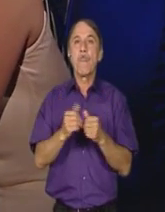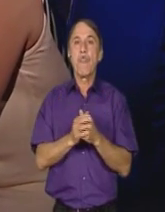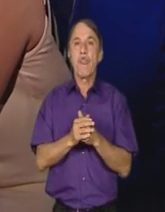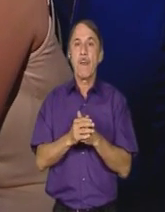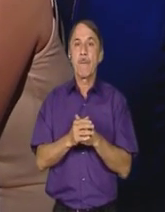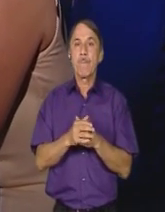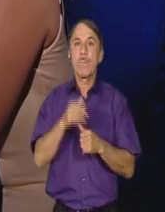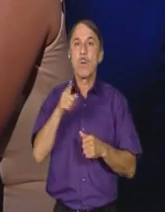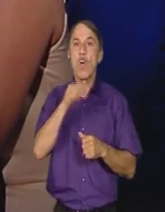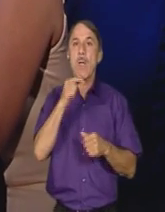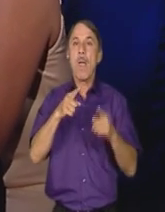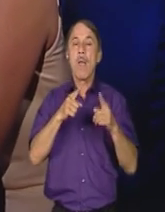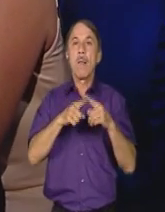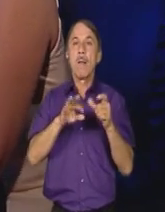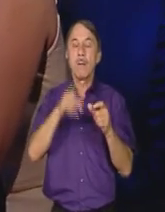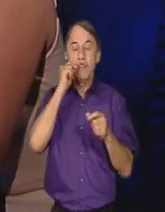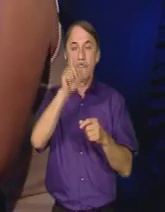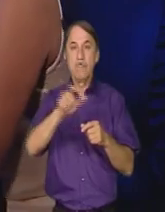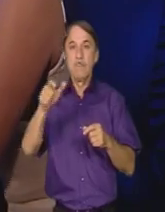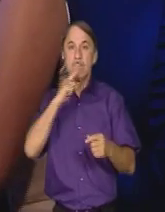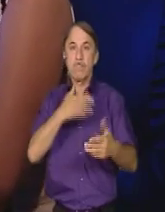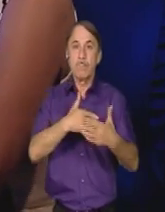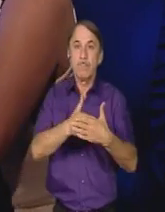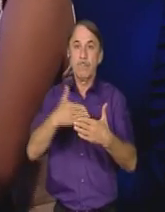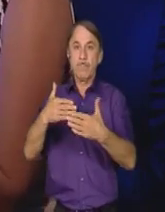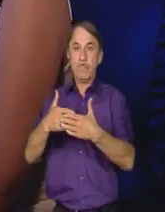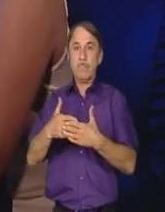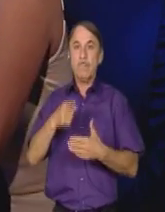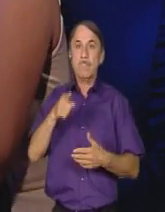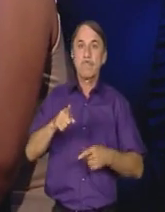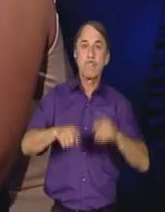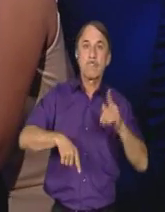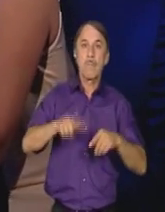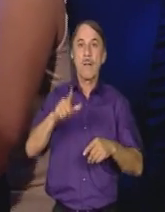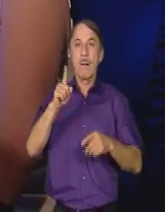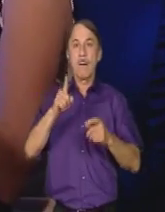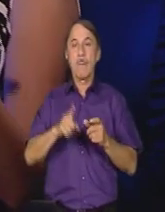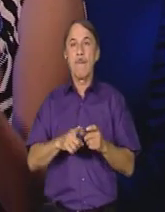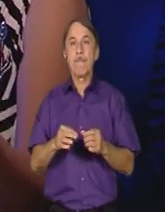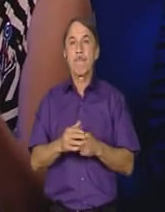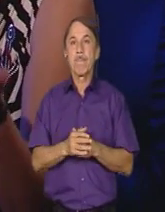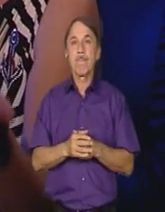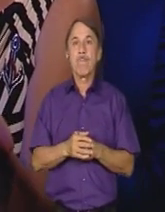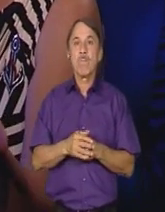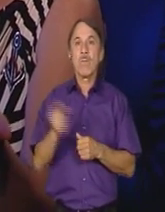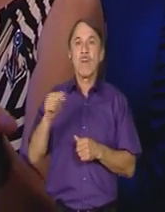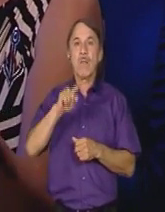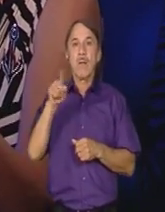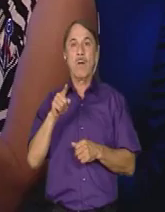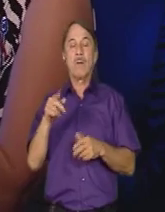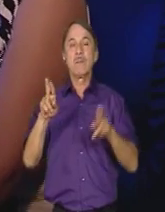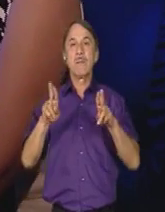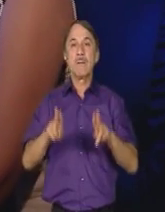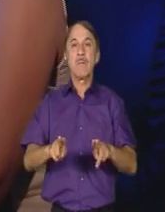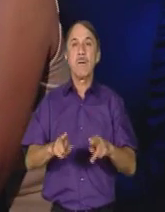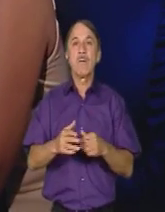zapravo funkcija predsednika vlade? Mi sada grešimo i kolege novinari, svi grešimo, i predsednika vlade zovemo premijerom,